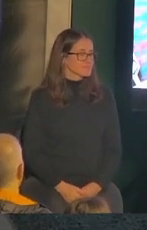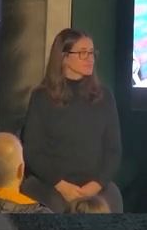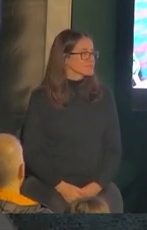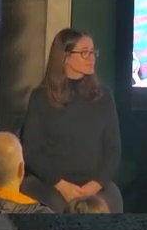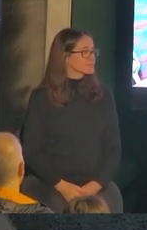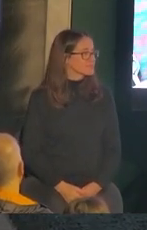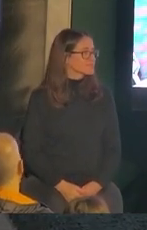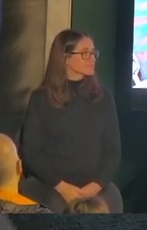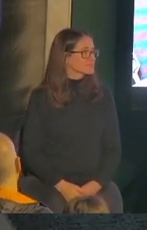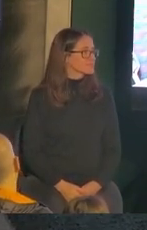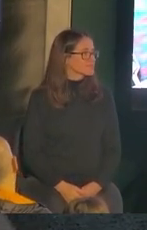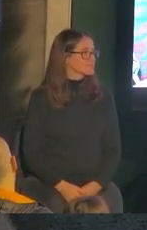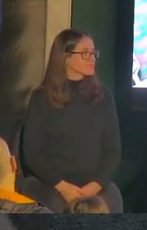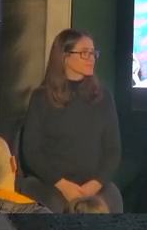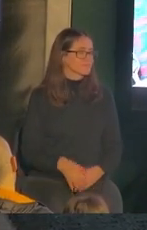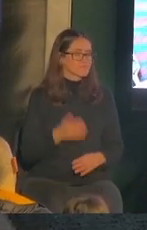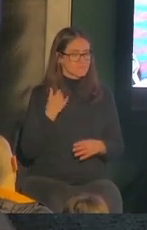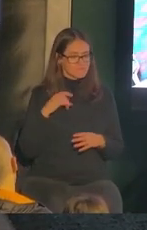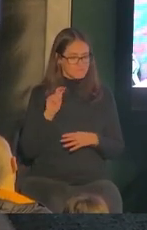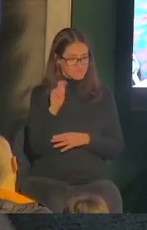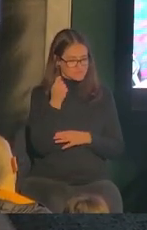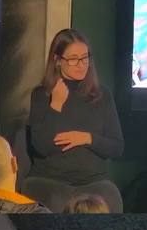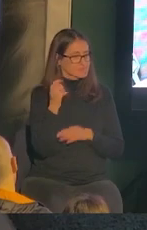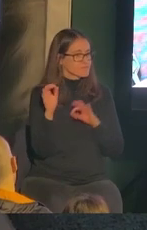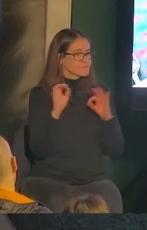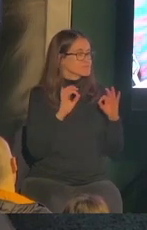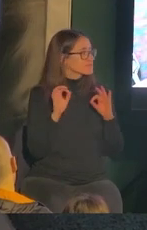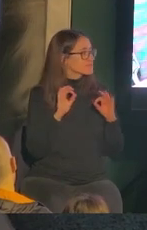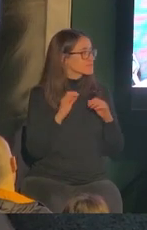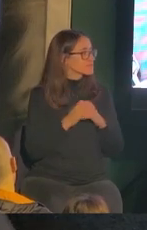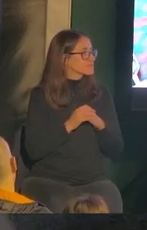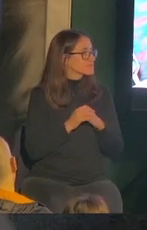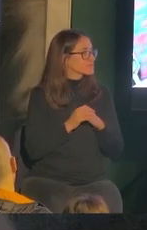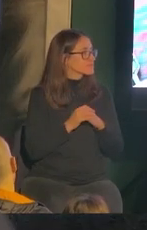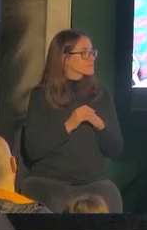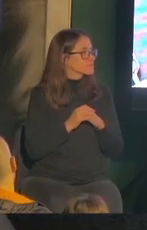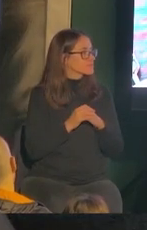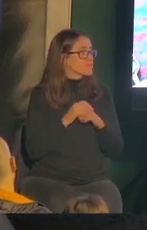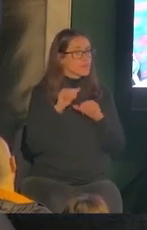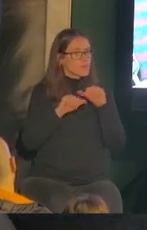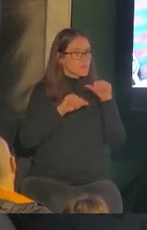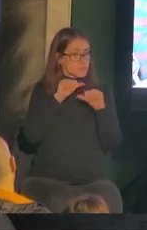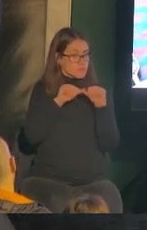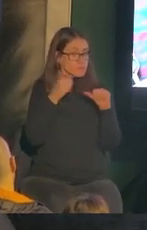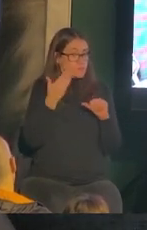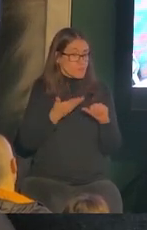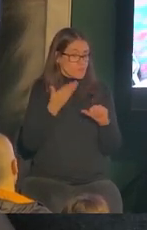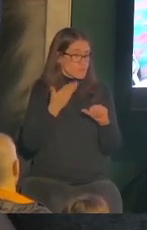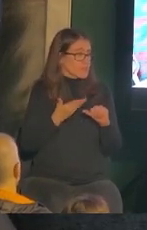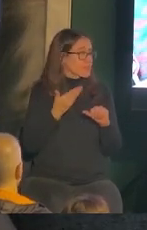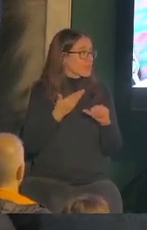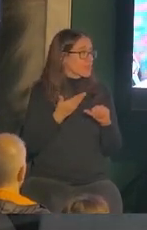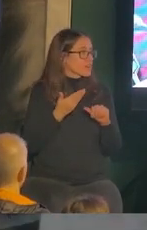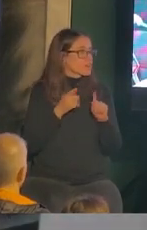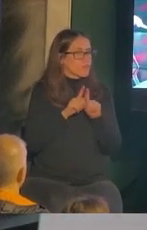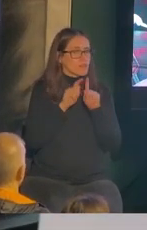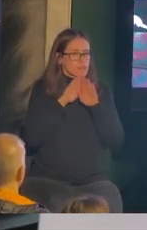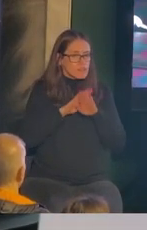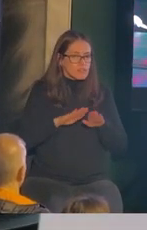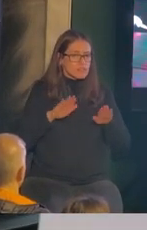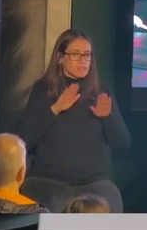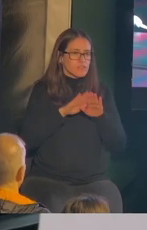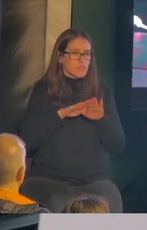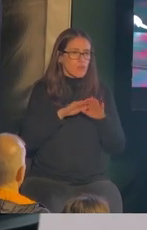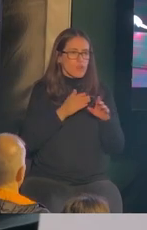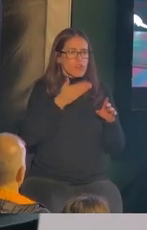Doncs res, ara que he aconseguit, el que farem... Aquest procés és important que el fem a poc, que no fiquem